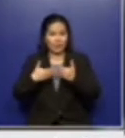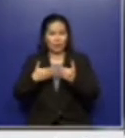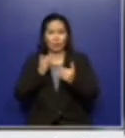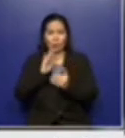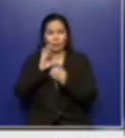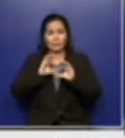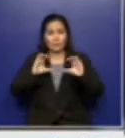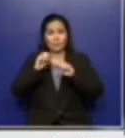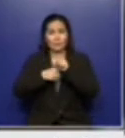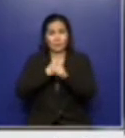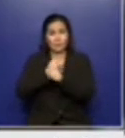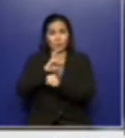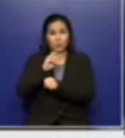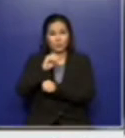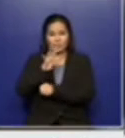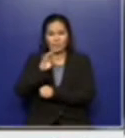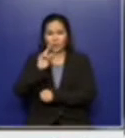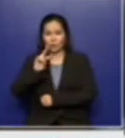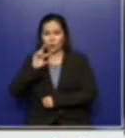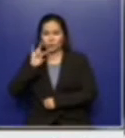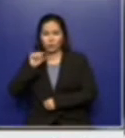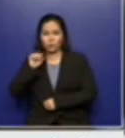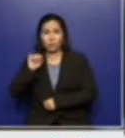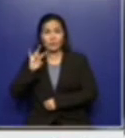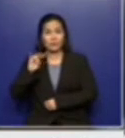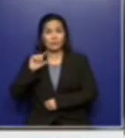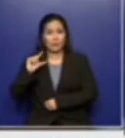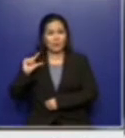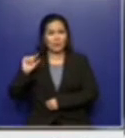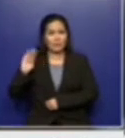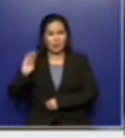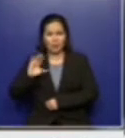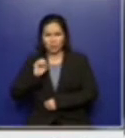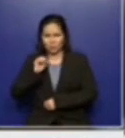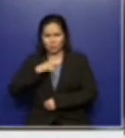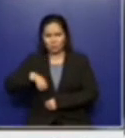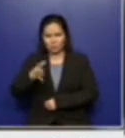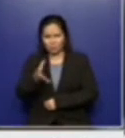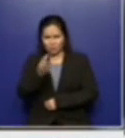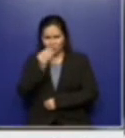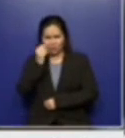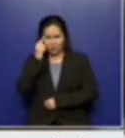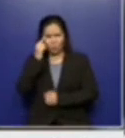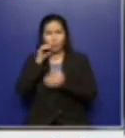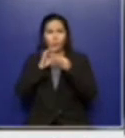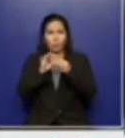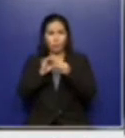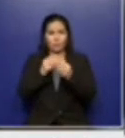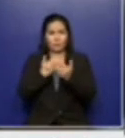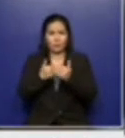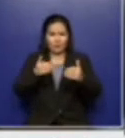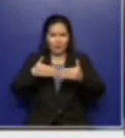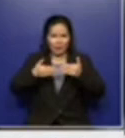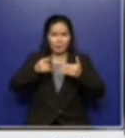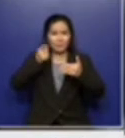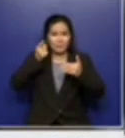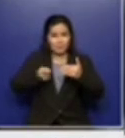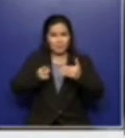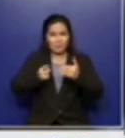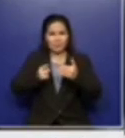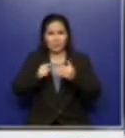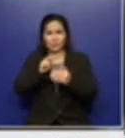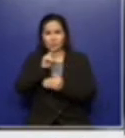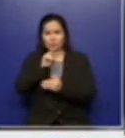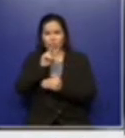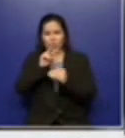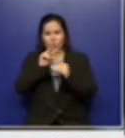ล้านล้านบาทท่ามกลางการเป็นห่วงของสมาชิกที่ได้อภิปรายกันว่ารายรับจริงที่ตั้งไว้สูงเกิน